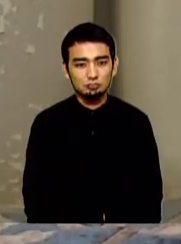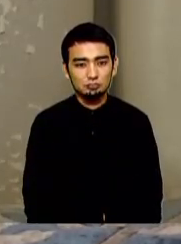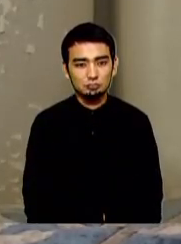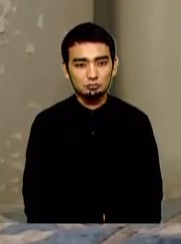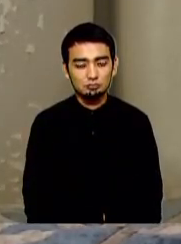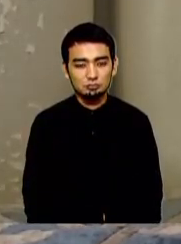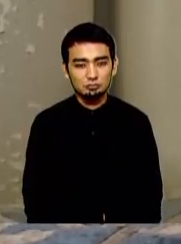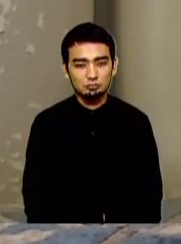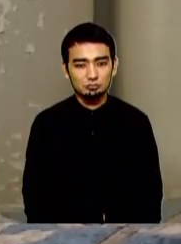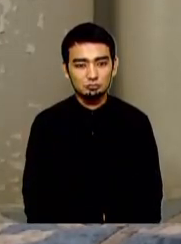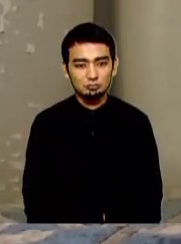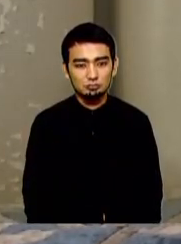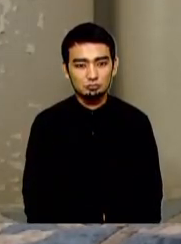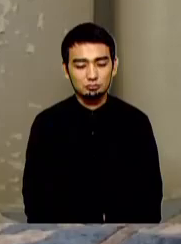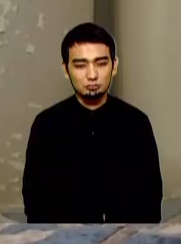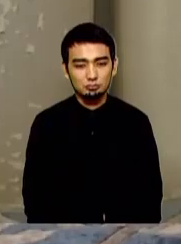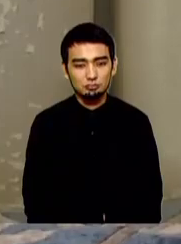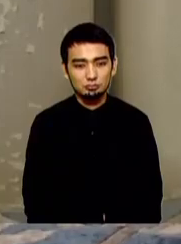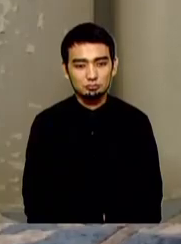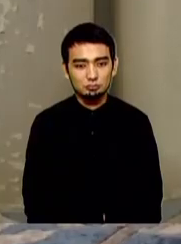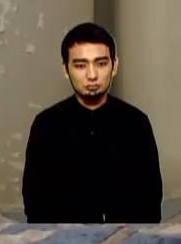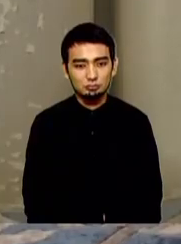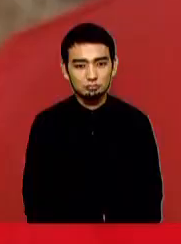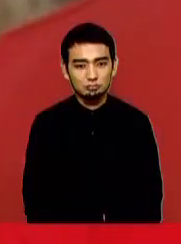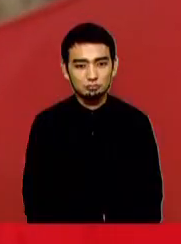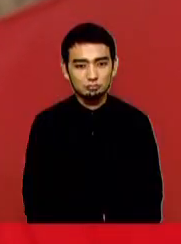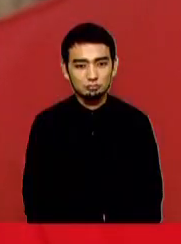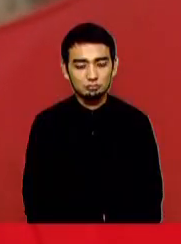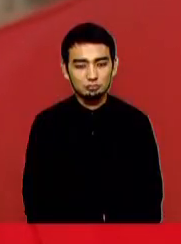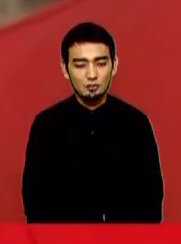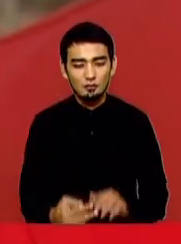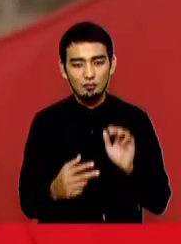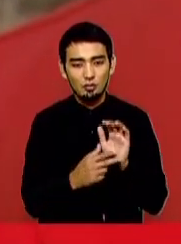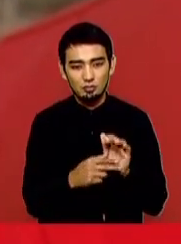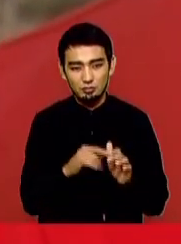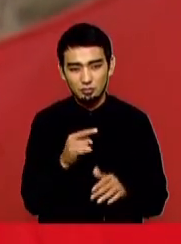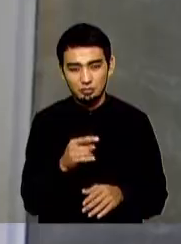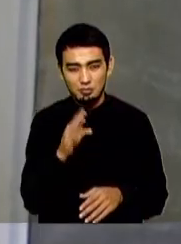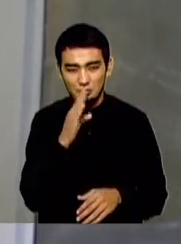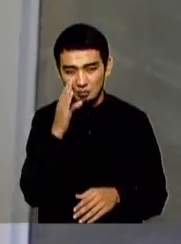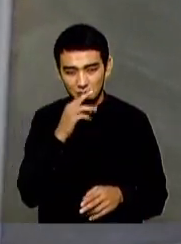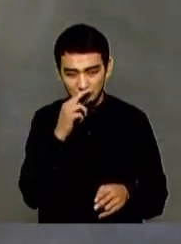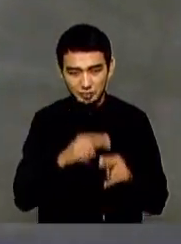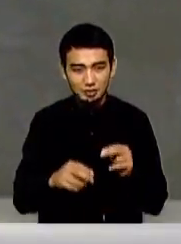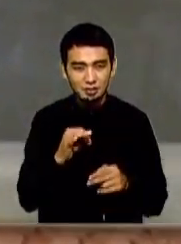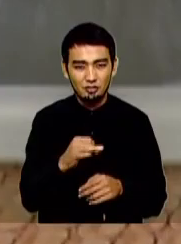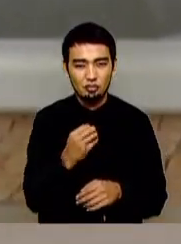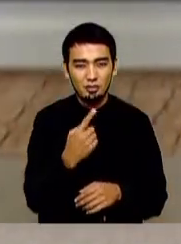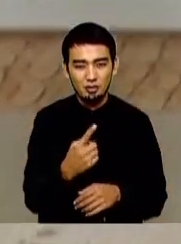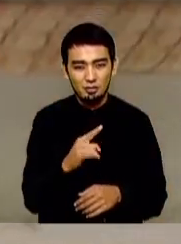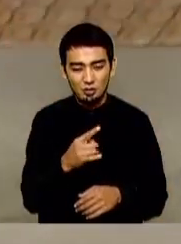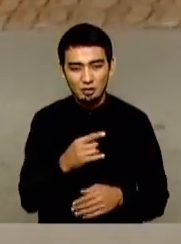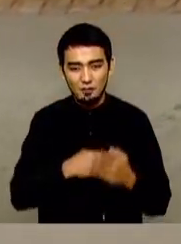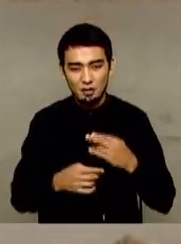қой, балаларымды құтқарыңдар, балаларымды құтқарыңдар дегенде. Сегіз баланы ата-анасынан айырып, тағы бір баланың мүгедек болып